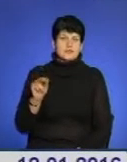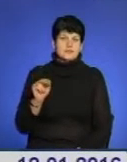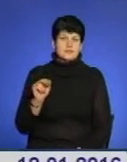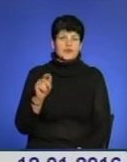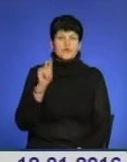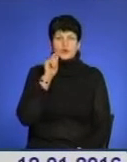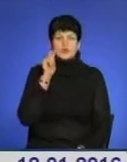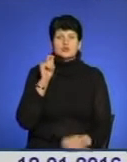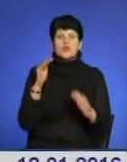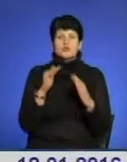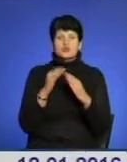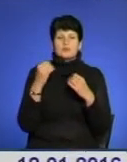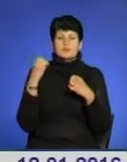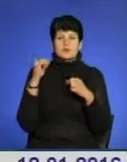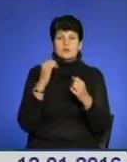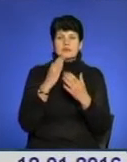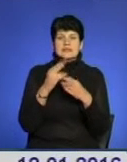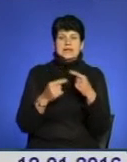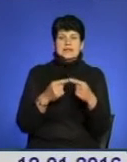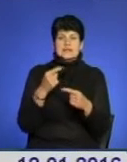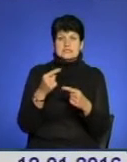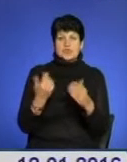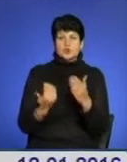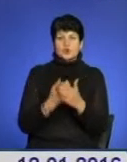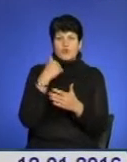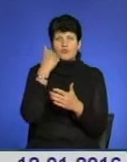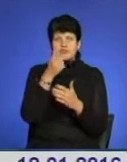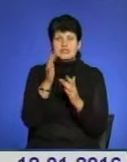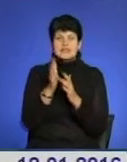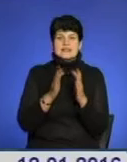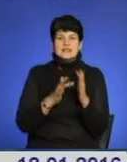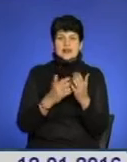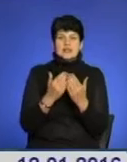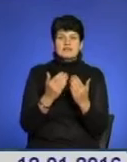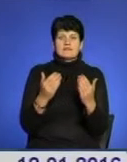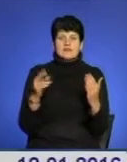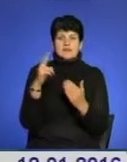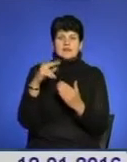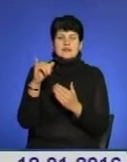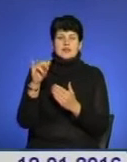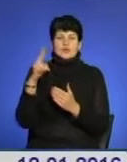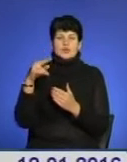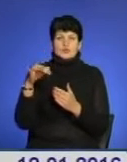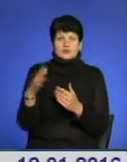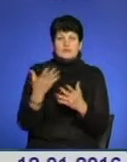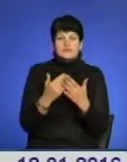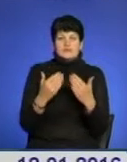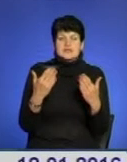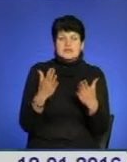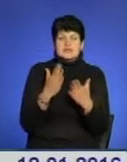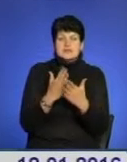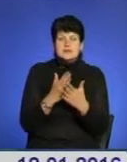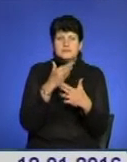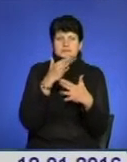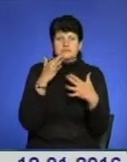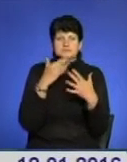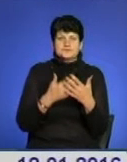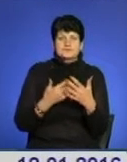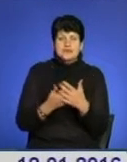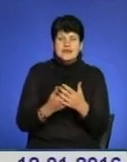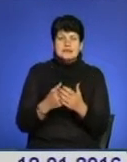В Українському домі «Перемога» діє традиційна новорічна різдвяна виставка дідухів. В експозиції близько 50 виробів із соломи, сіна, а також композиції